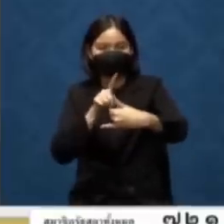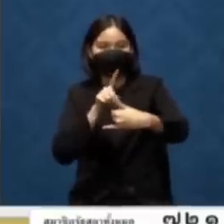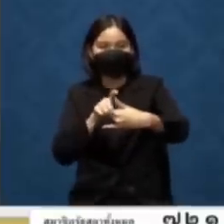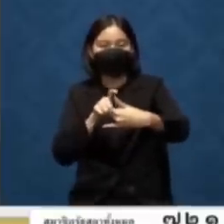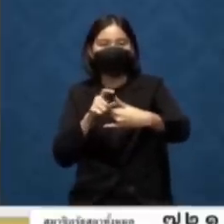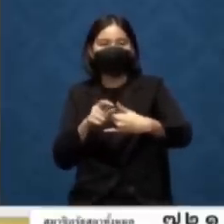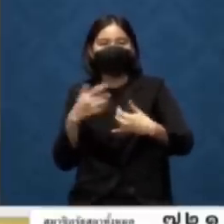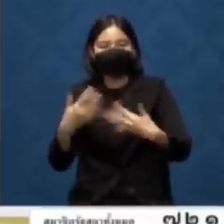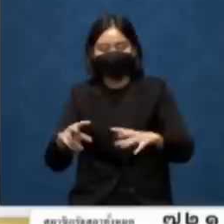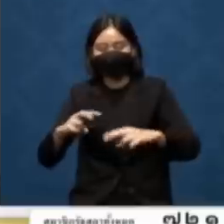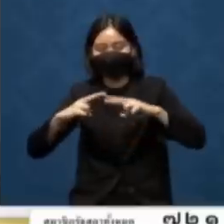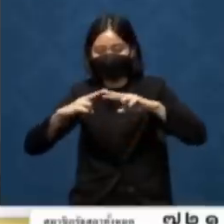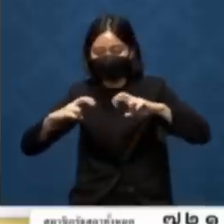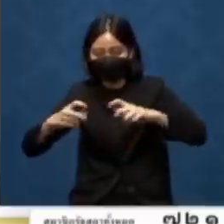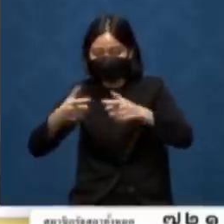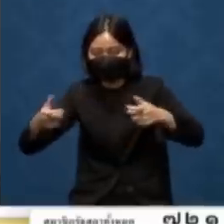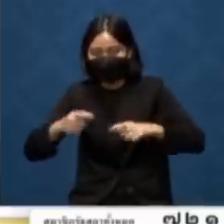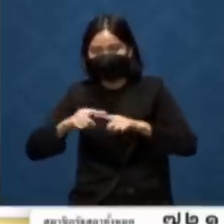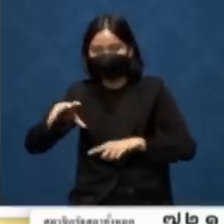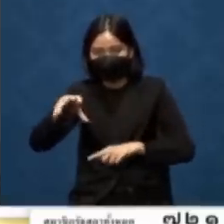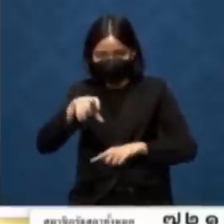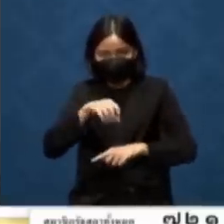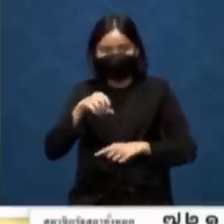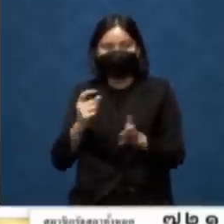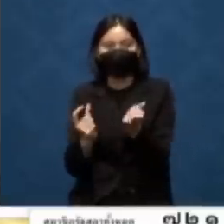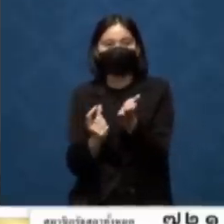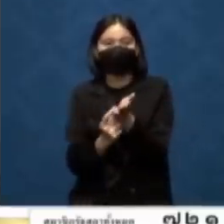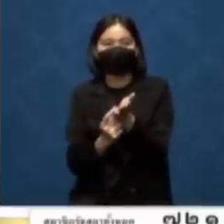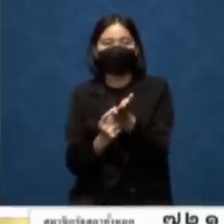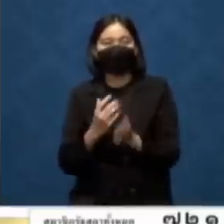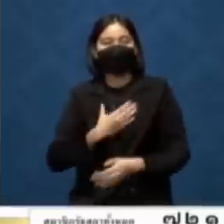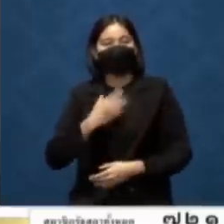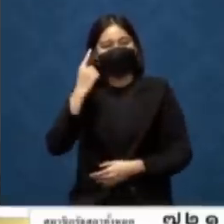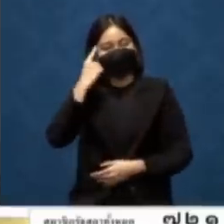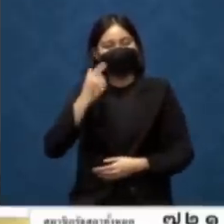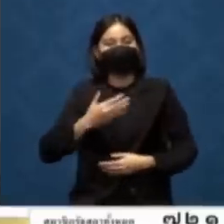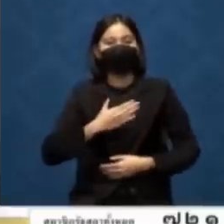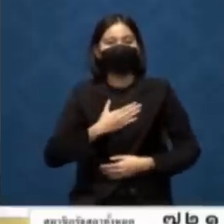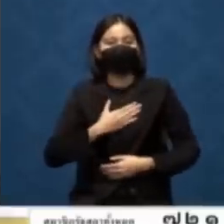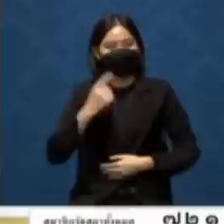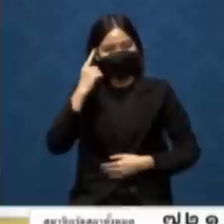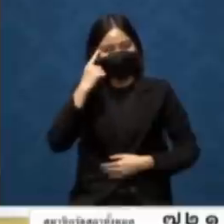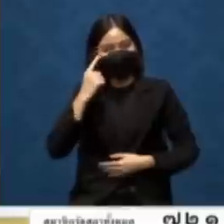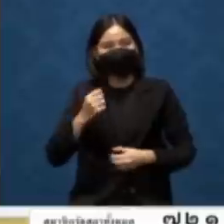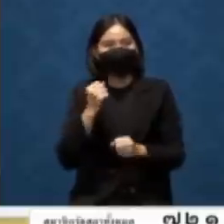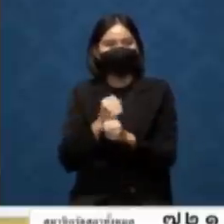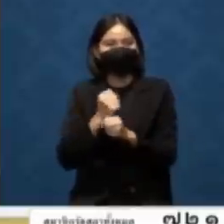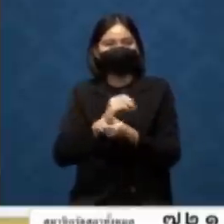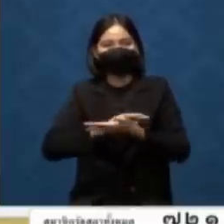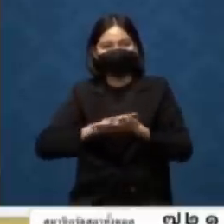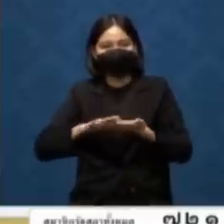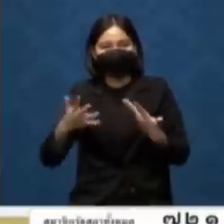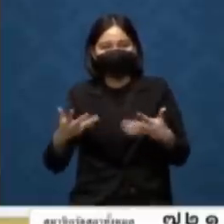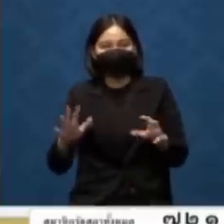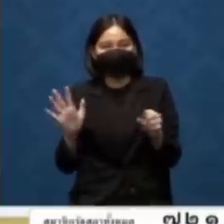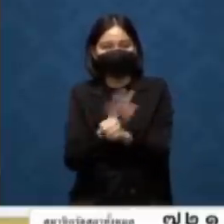แล้วกเอางานวิจัมาอางอจนวนมากแล้วก็ยกรางตรนออกมาใความเหนของพวกเราเราเชื่อวเราร่างดีแล้วครับเราร่างสมบูณแ